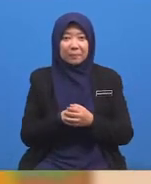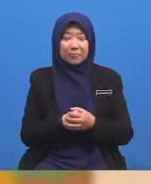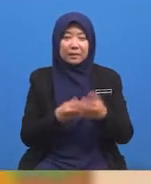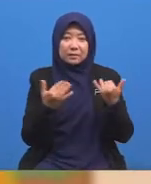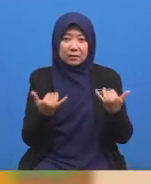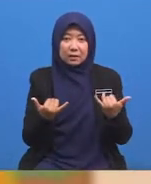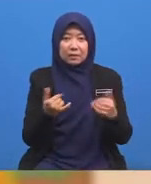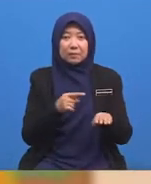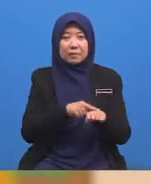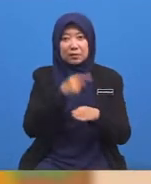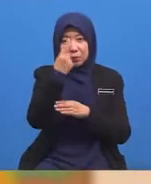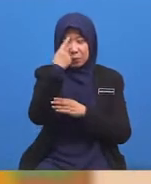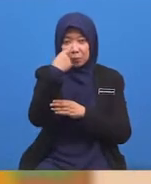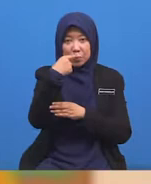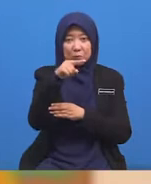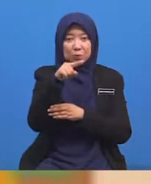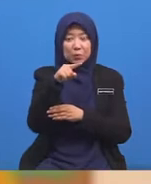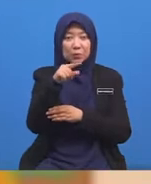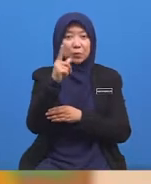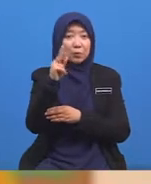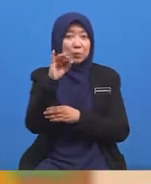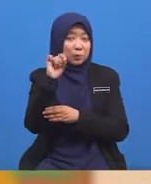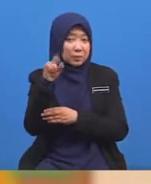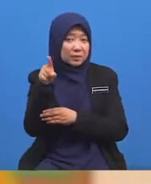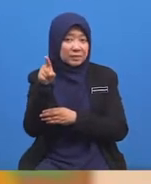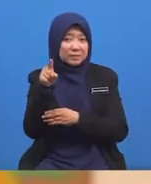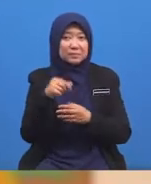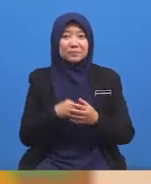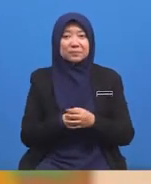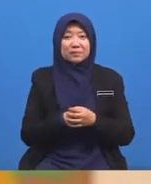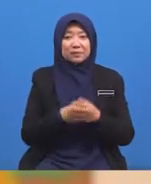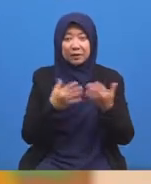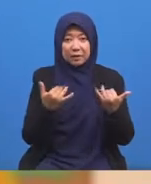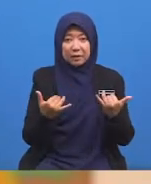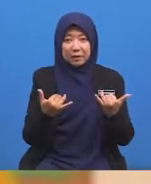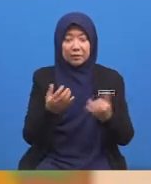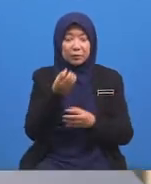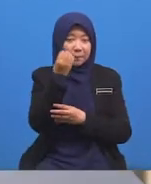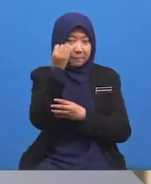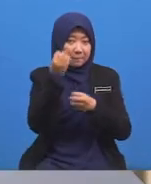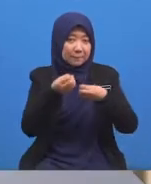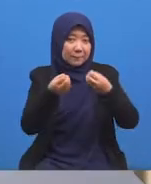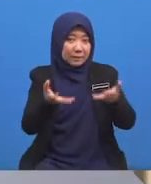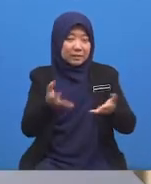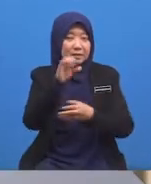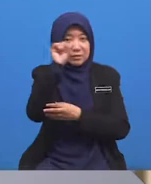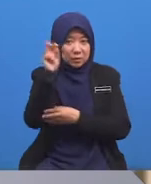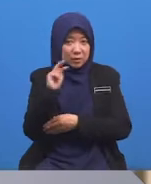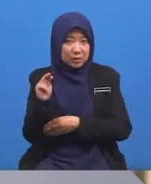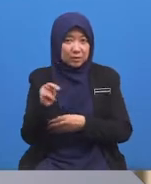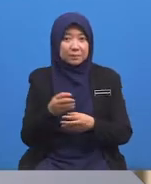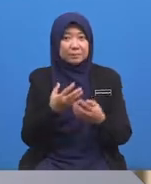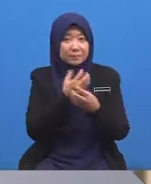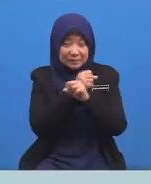Sekarang, masa untuk kuis trivia! Cikgu akan memberi beberapa soalan. Adakah kamu